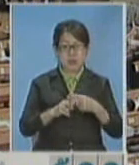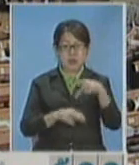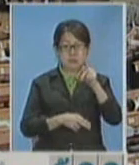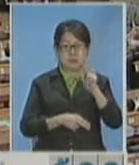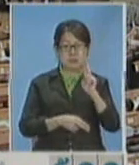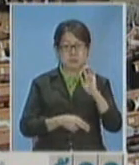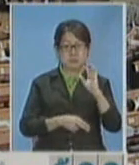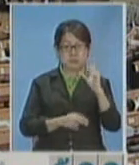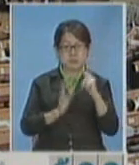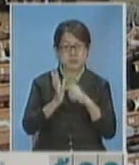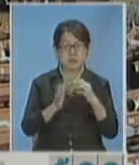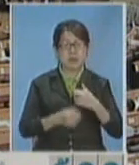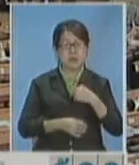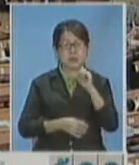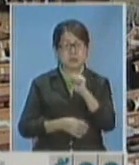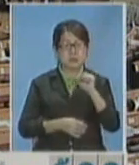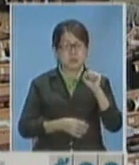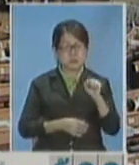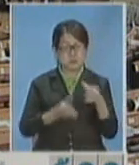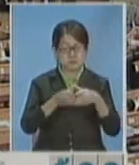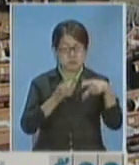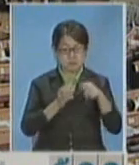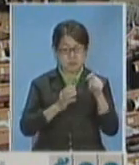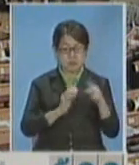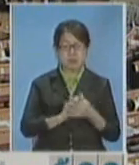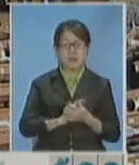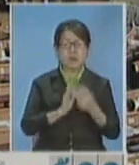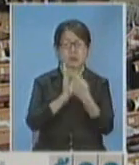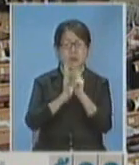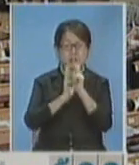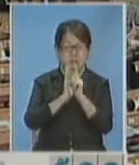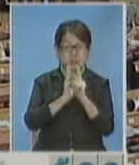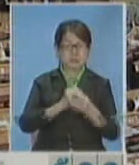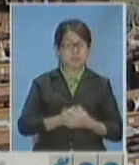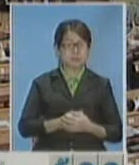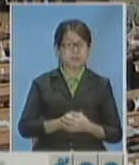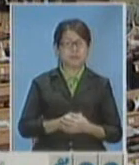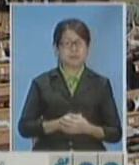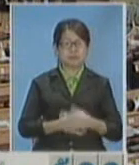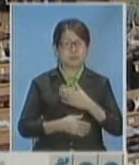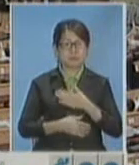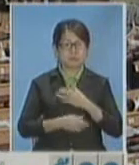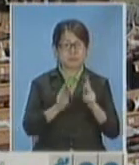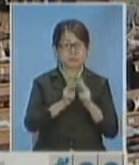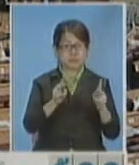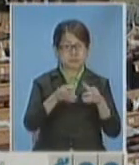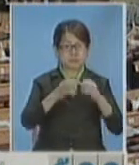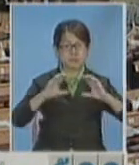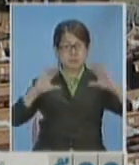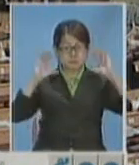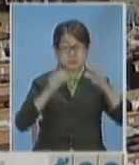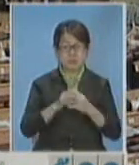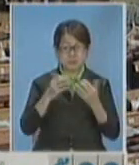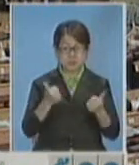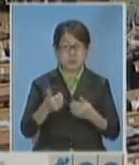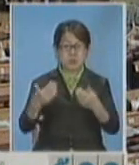พงพาณิชย์สมาชิกสภาผู้แทนราษฎรพรรคเพื่อไทยจากจังหวัดขอนแก่นในฐานะวิปรัฐบาลเมื่อสักครู่มี